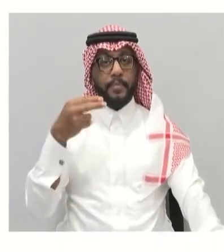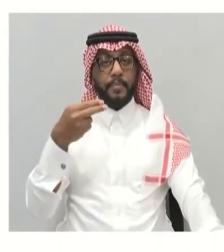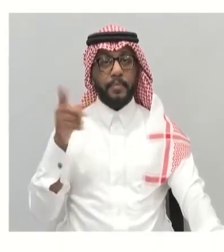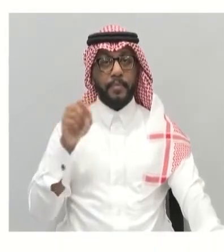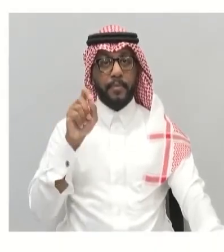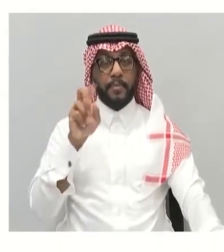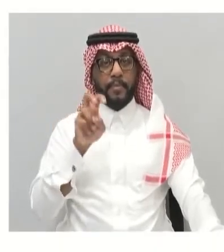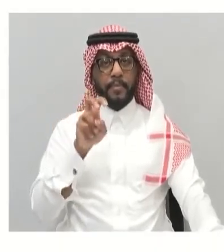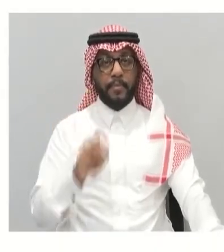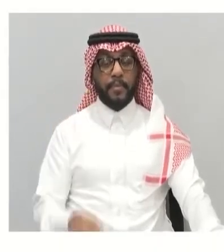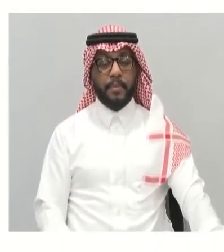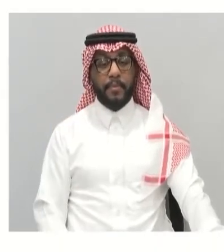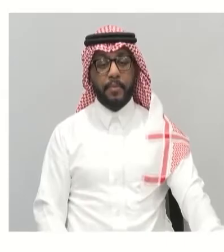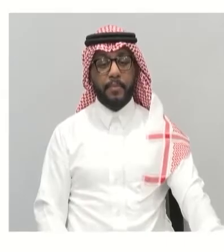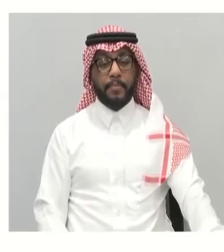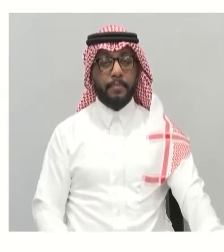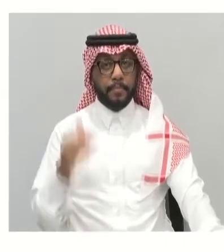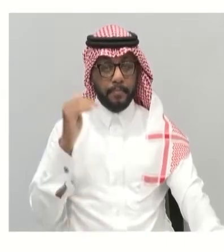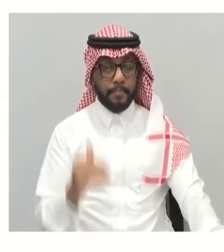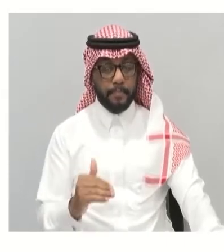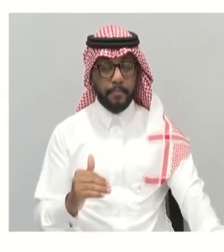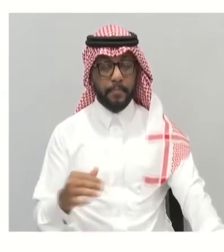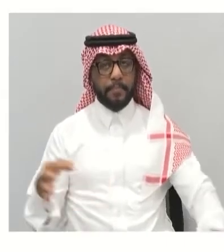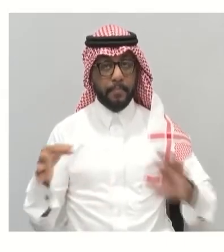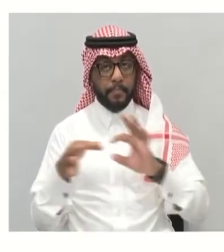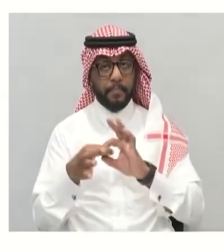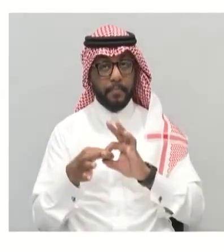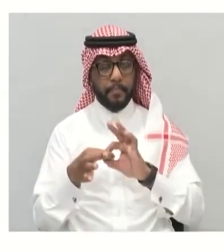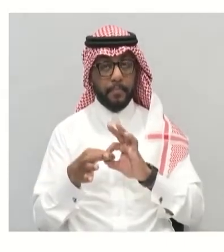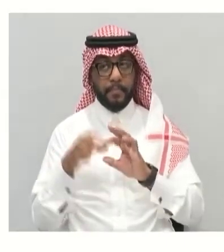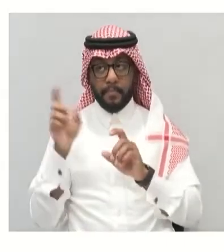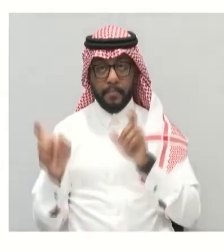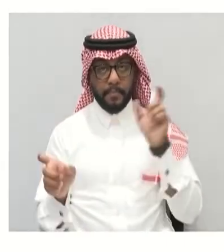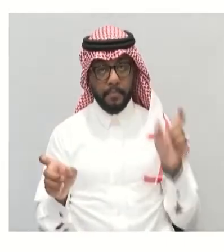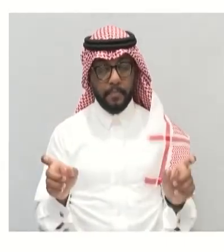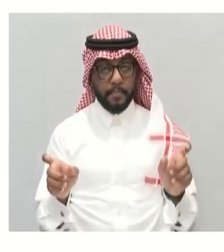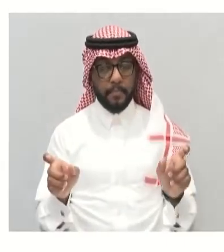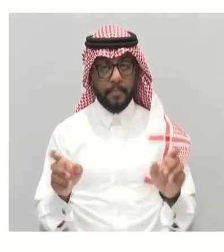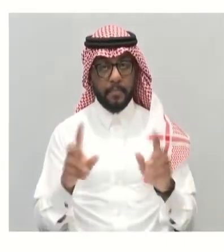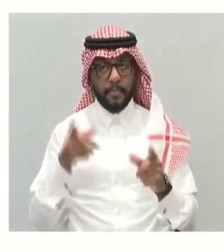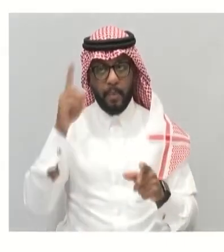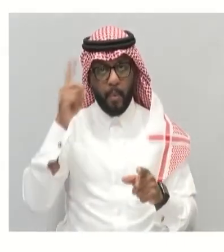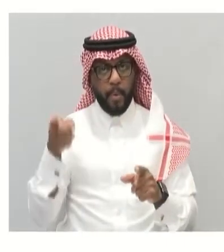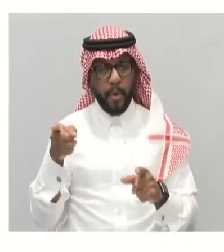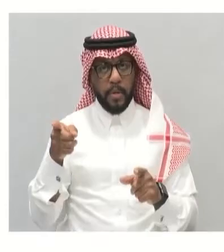الا معرفه ما العلاقه بين الحال وصاحبها من حيث التذكير